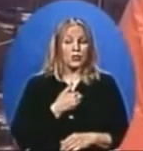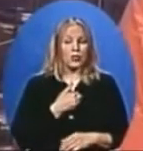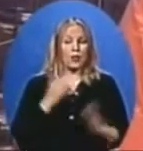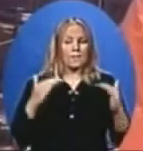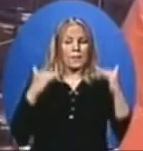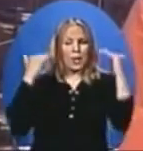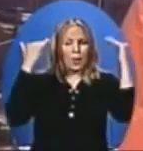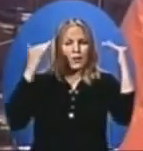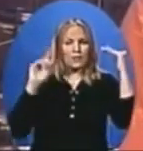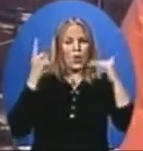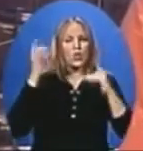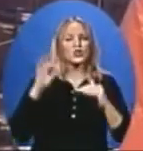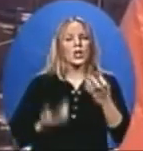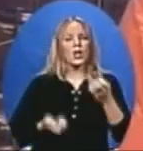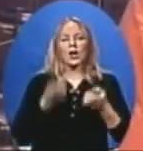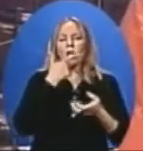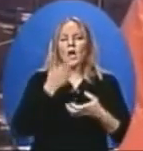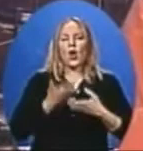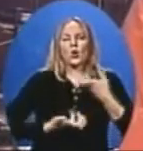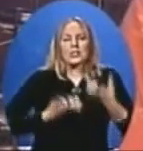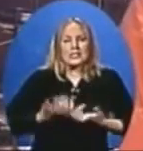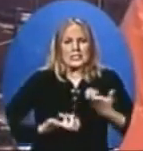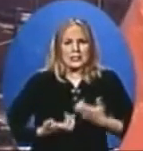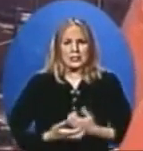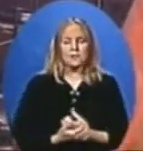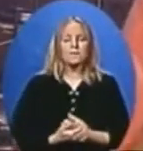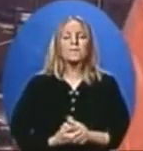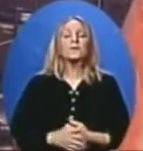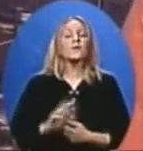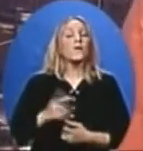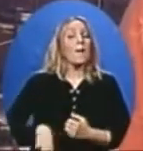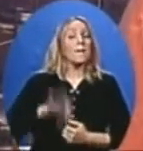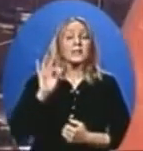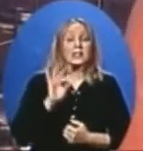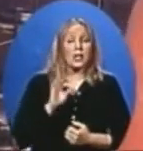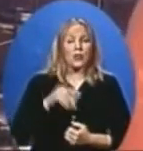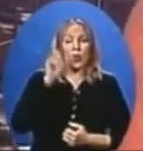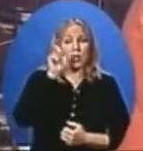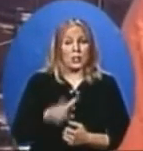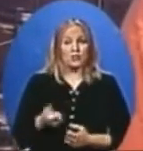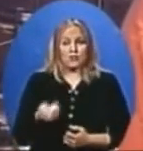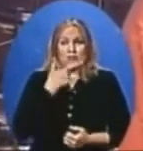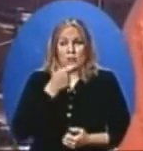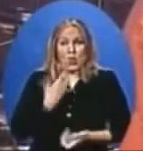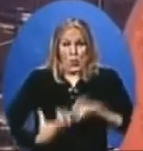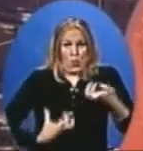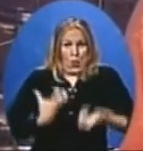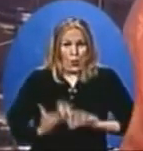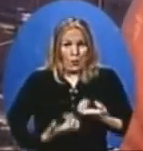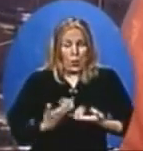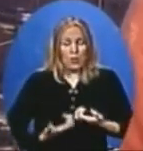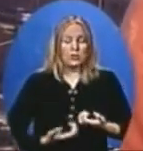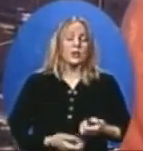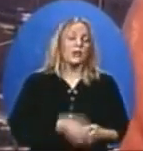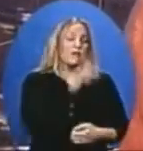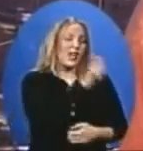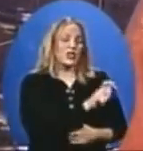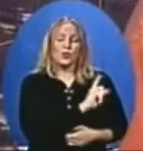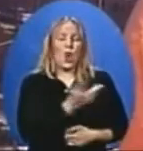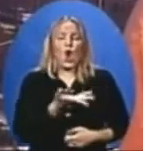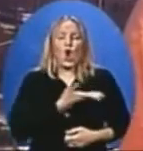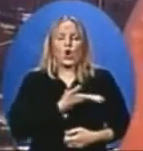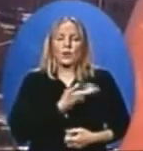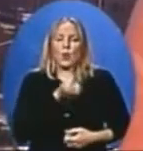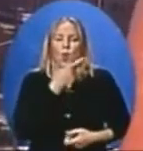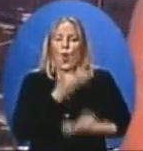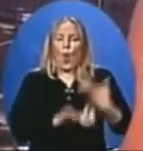ברמה גבוהה של אוקסיטוצין. ומה שמצאנו שם, שאנשים שקיבלו את ההורמון הזה, בהשוואה לאלו שלא קיבלו את